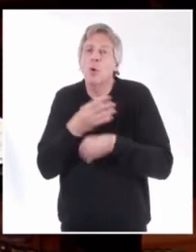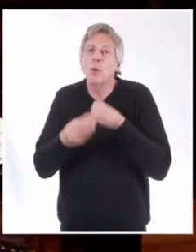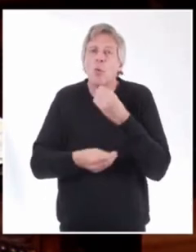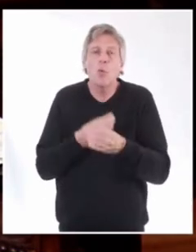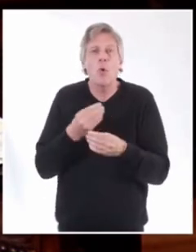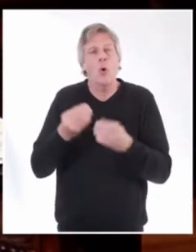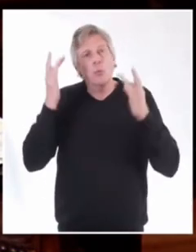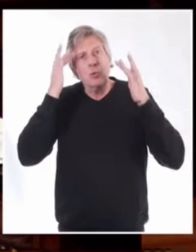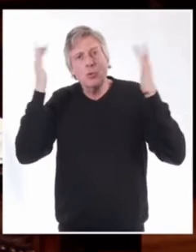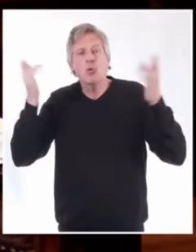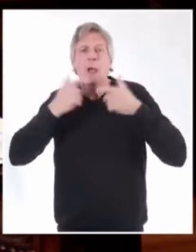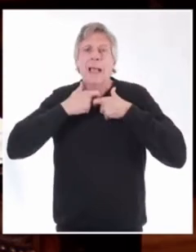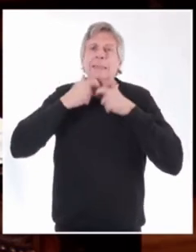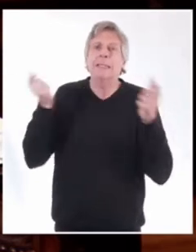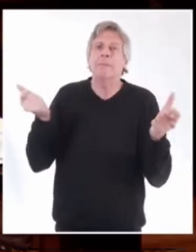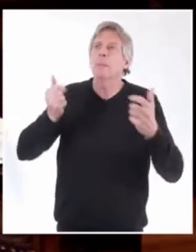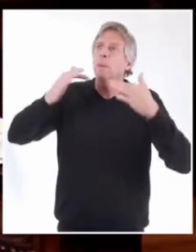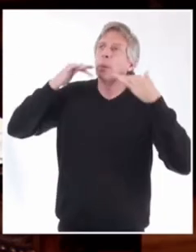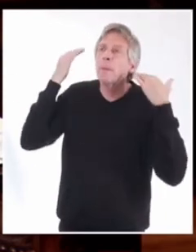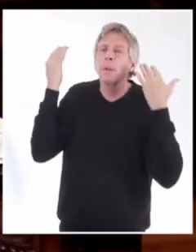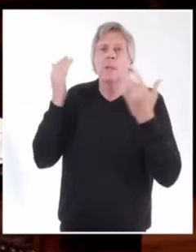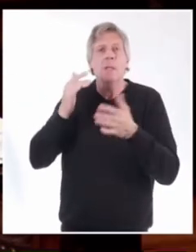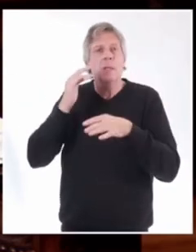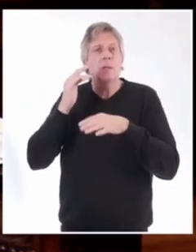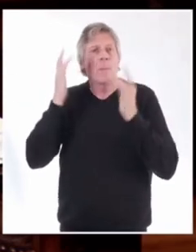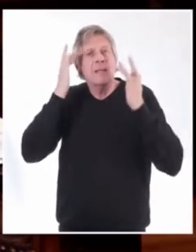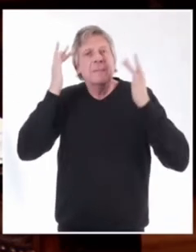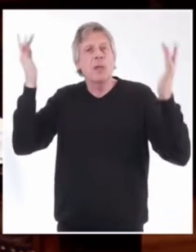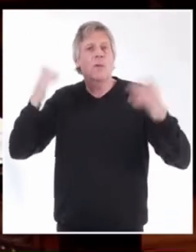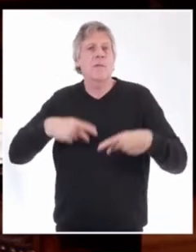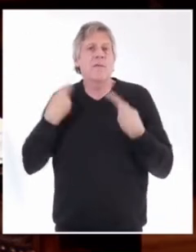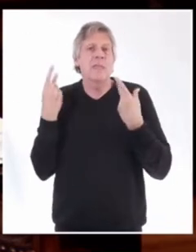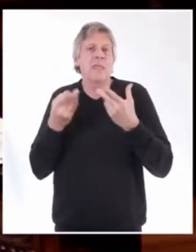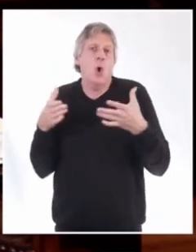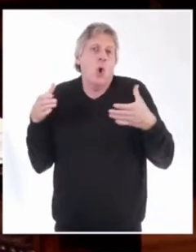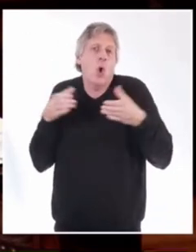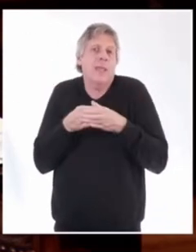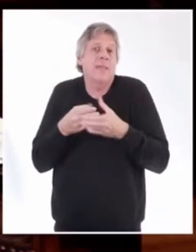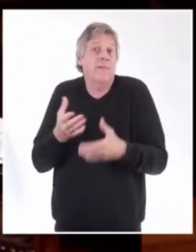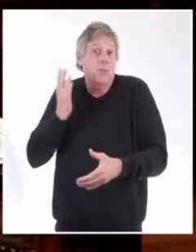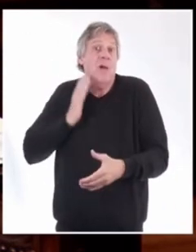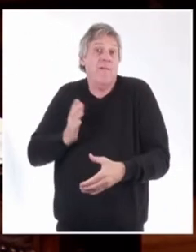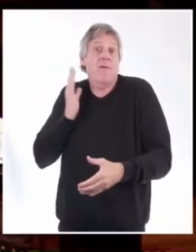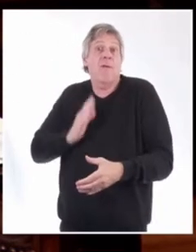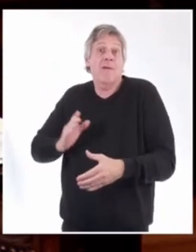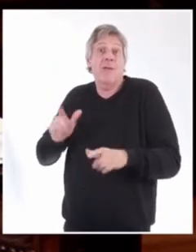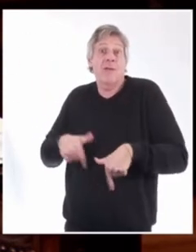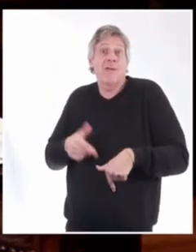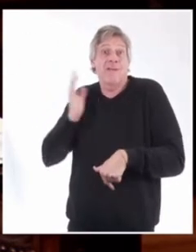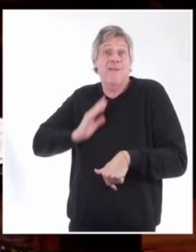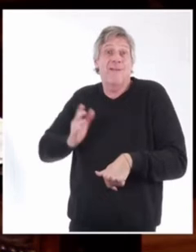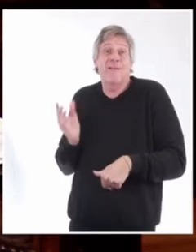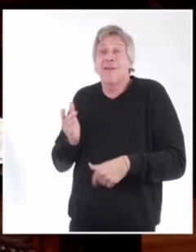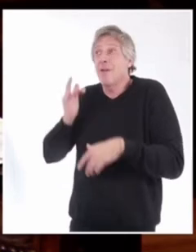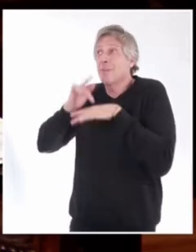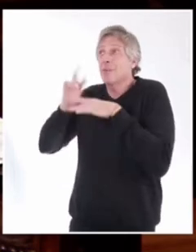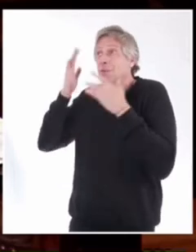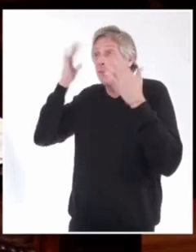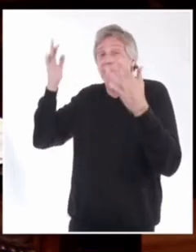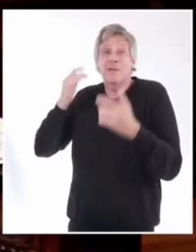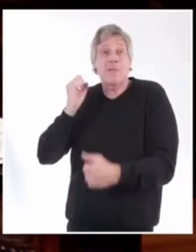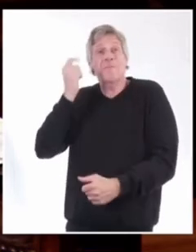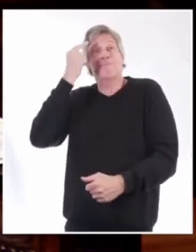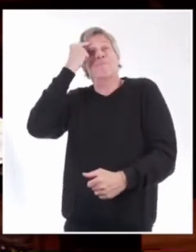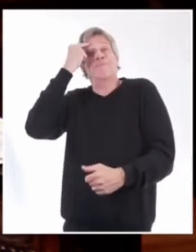la culture, et qui sont une expérience de vie collective que l'on a tous vécue quand nous étions écoliers et qui nous ont parfois marqués.